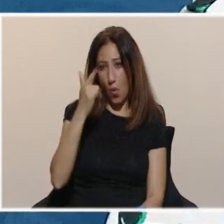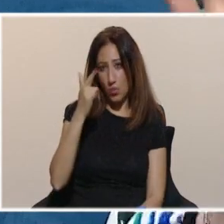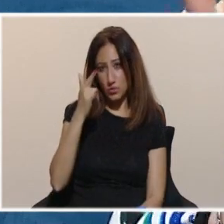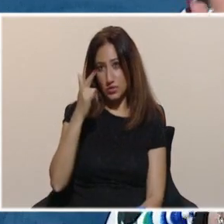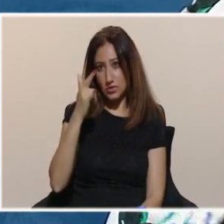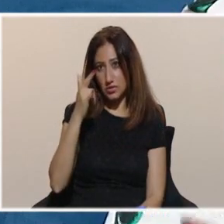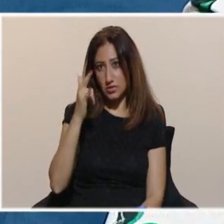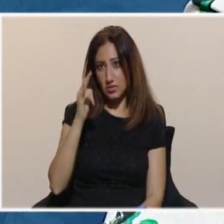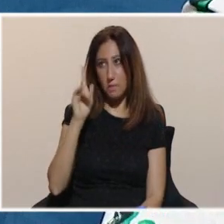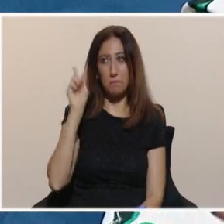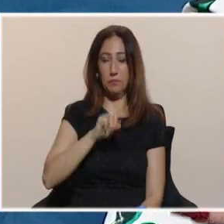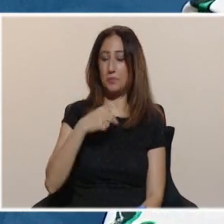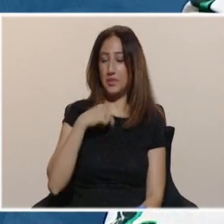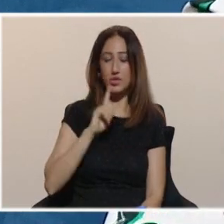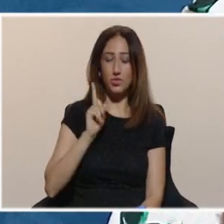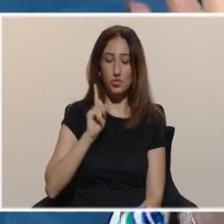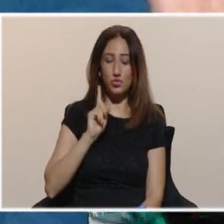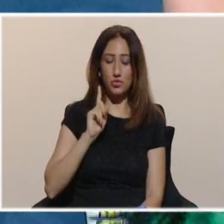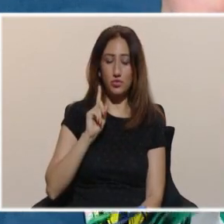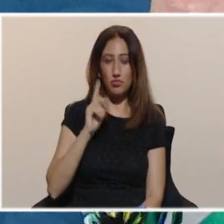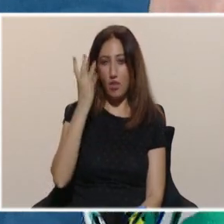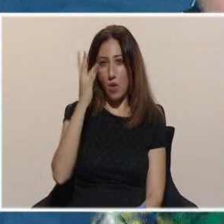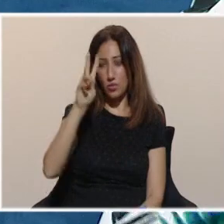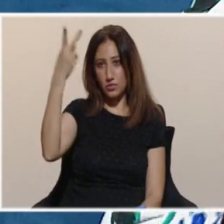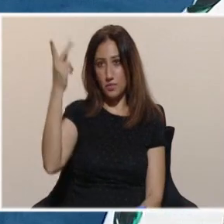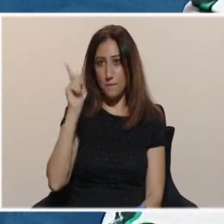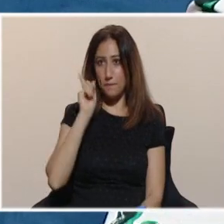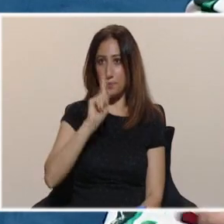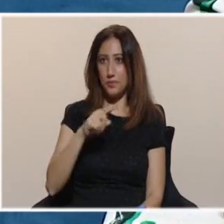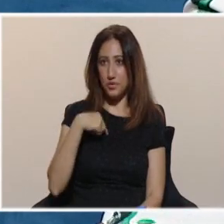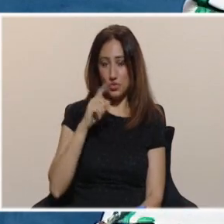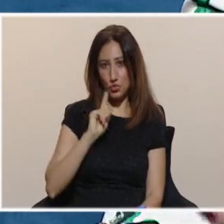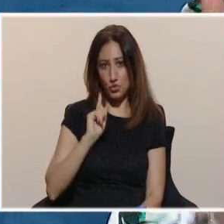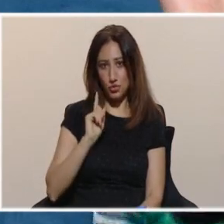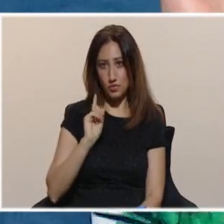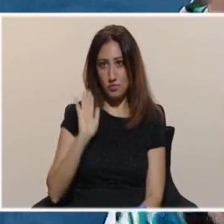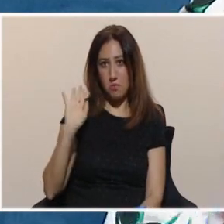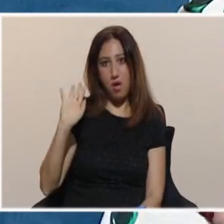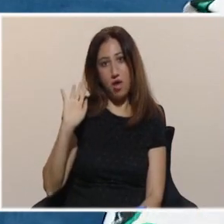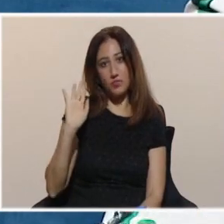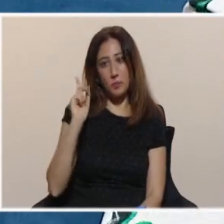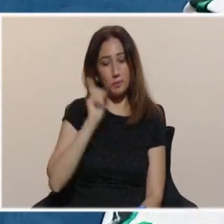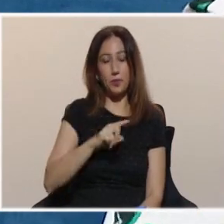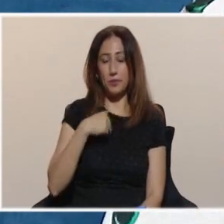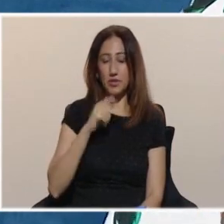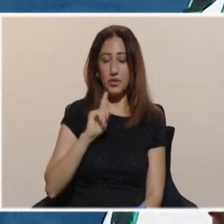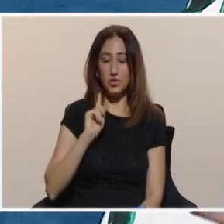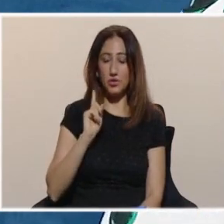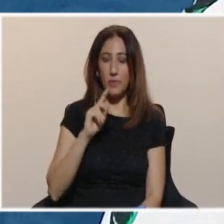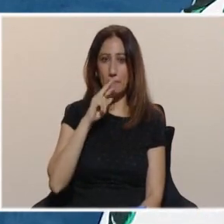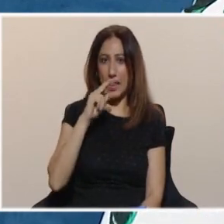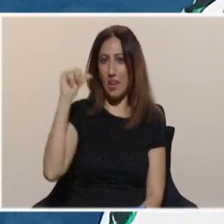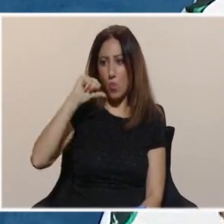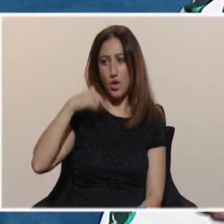لا بتكرهني جدا وما اعرفش ليه بتكرهني جدا. بتكرهك ليه طيب؟ ما اعرفش، بتكرهني جدا وبتتكلم عني